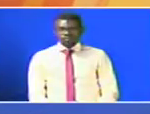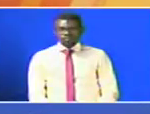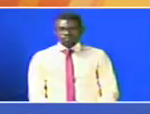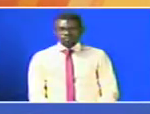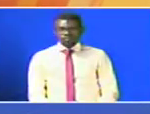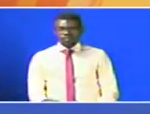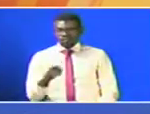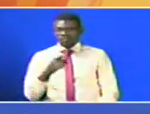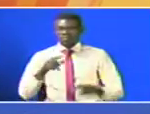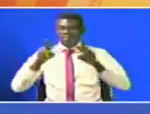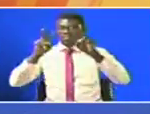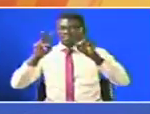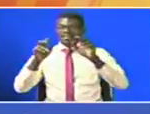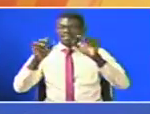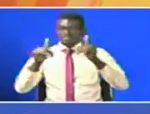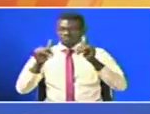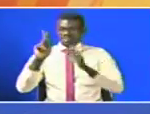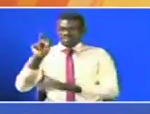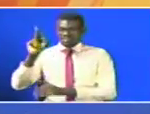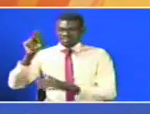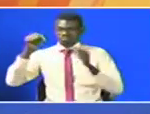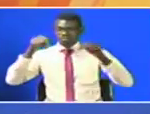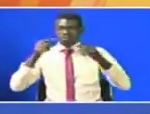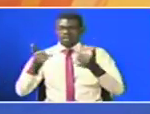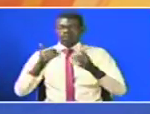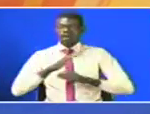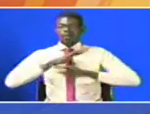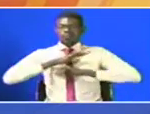Naam, unatazama taarifa za KTN leo mtazamaji. Tunakwenda kwenye